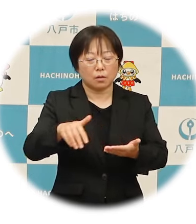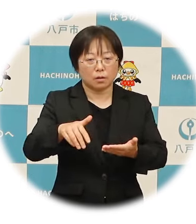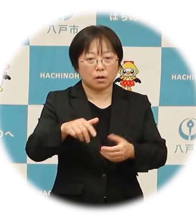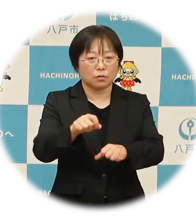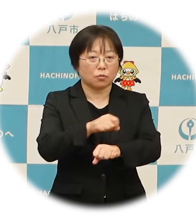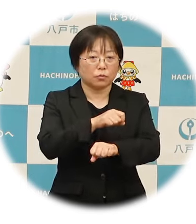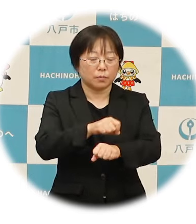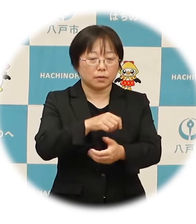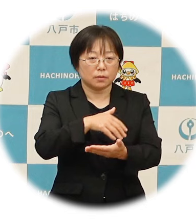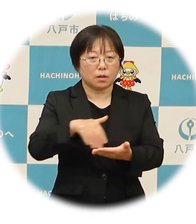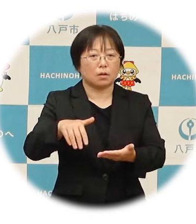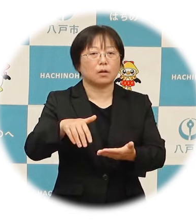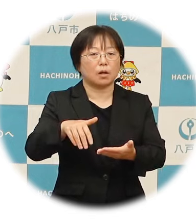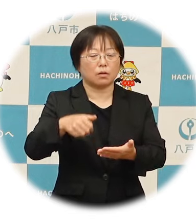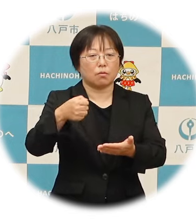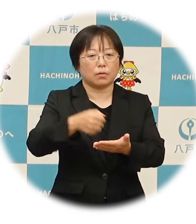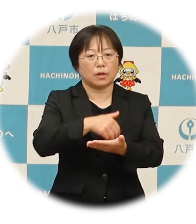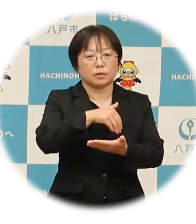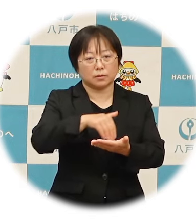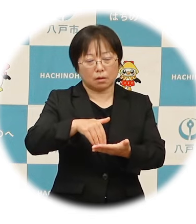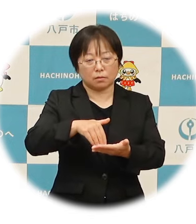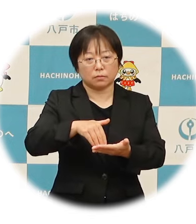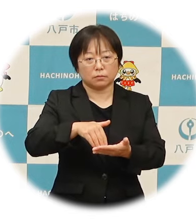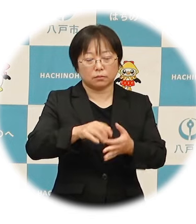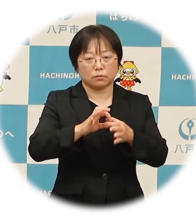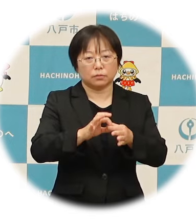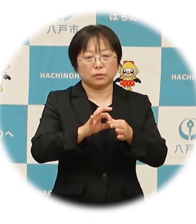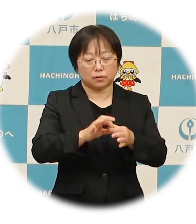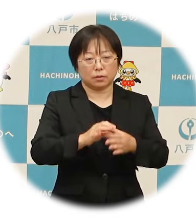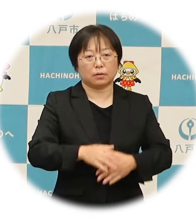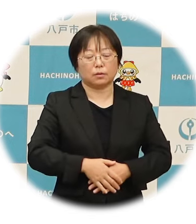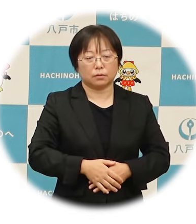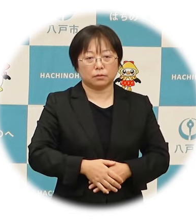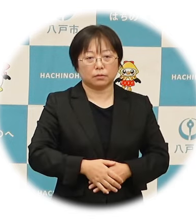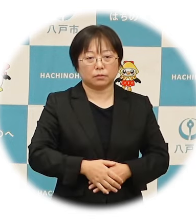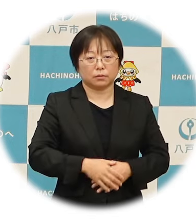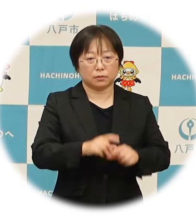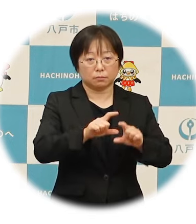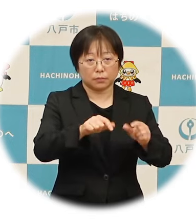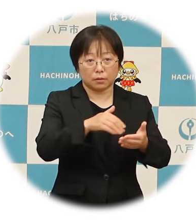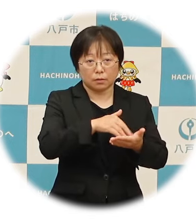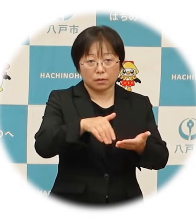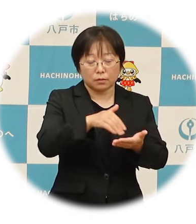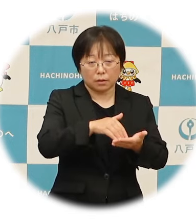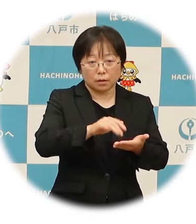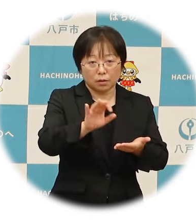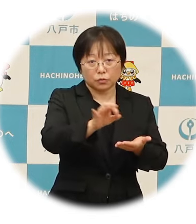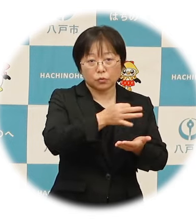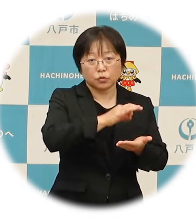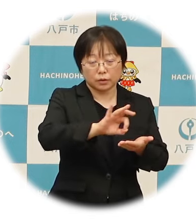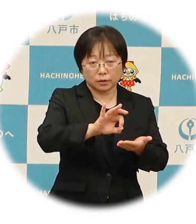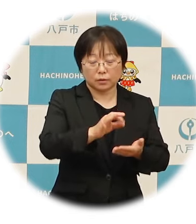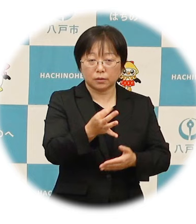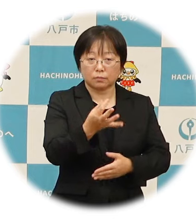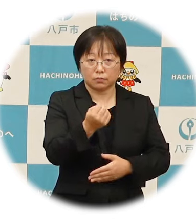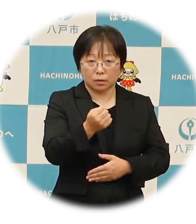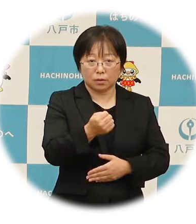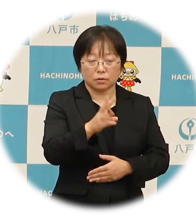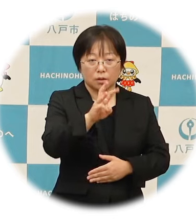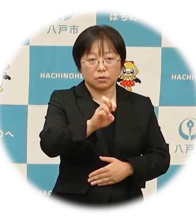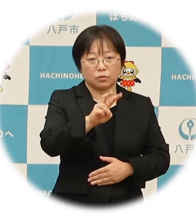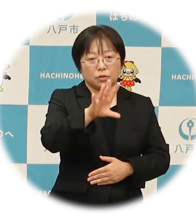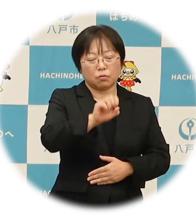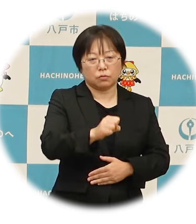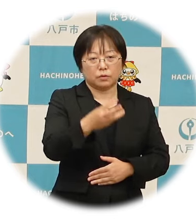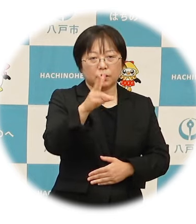および各特別会計の決算の概要でありますが、一般会計の実質収支は32